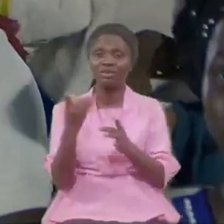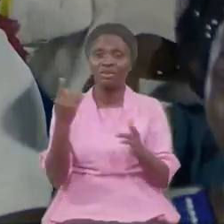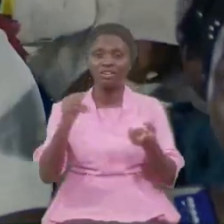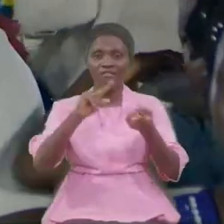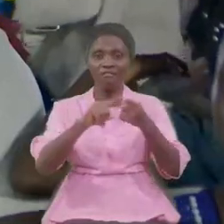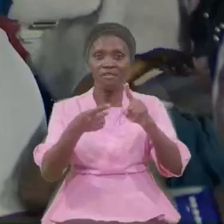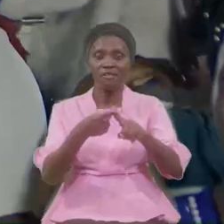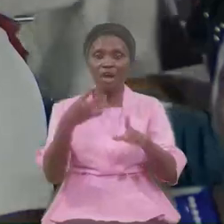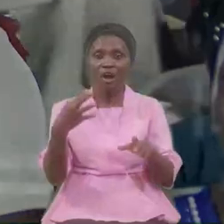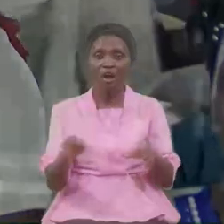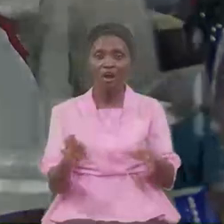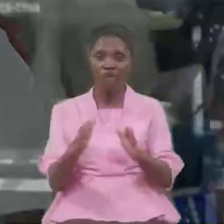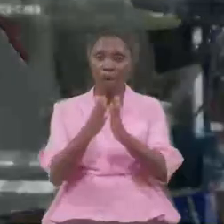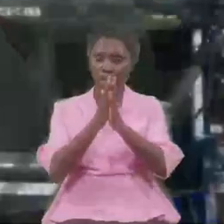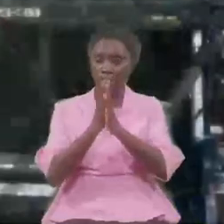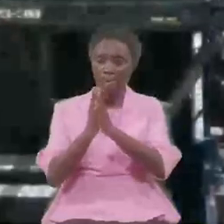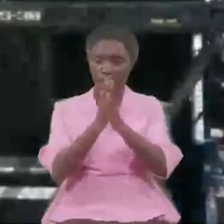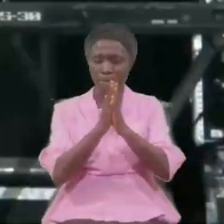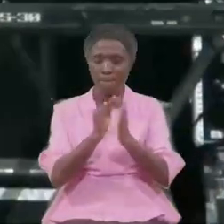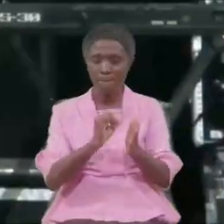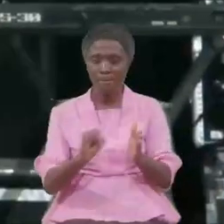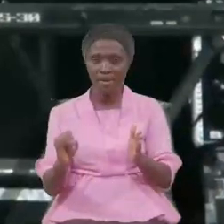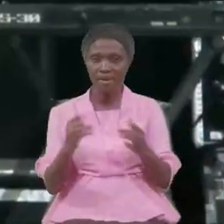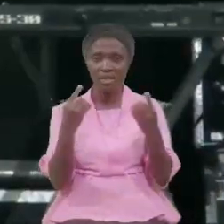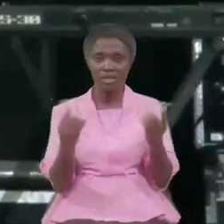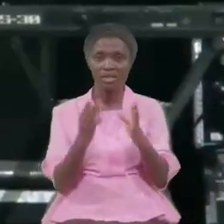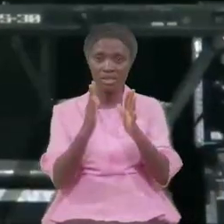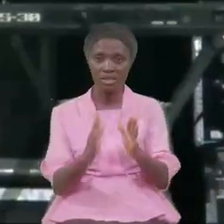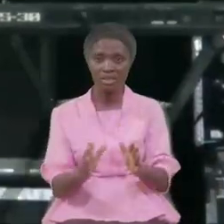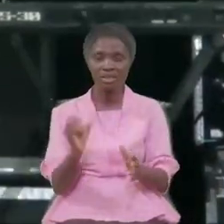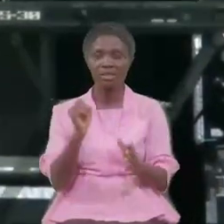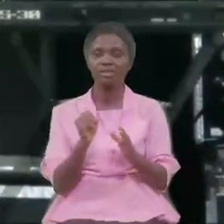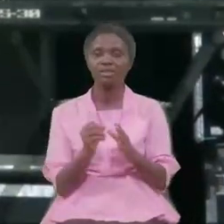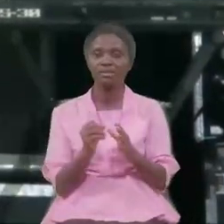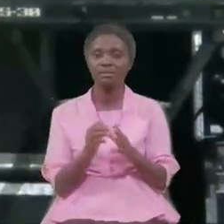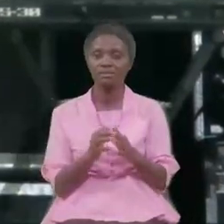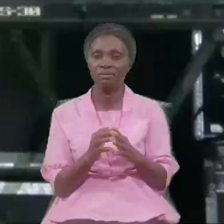Numéro 3, Jésus est l'ami des pécheurs qui prient.